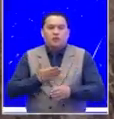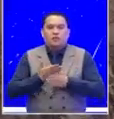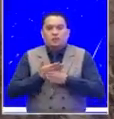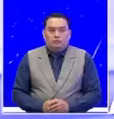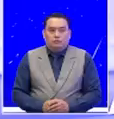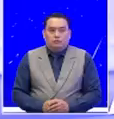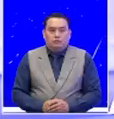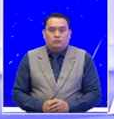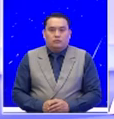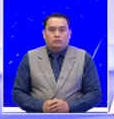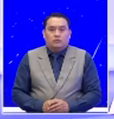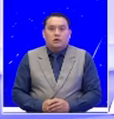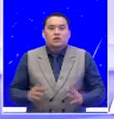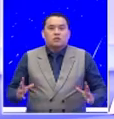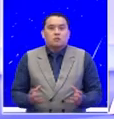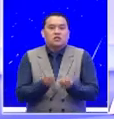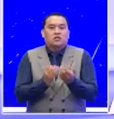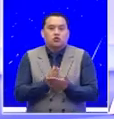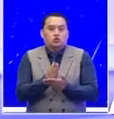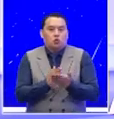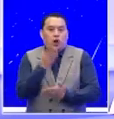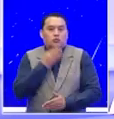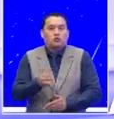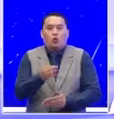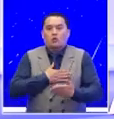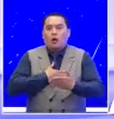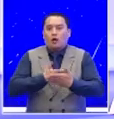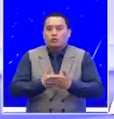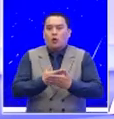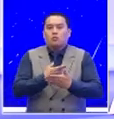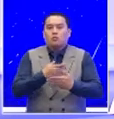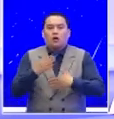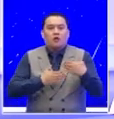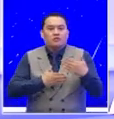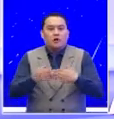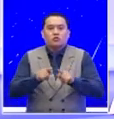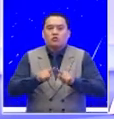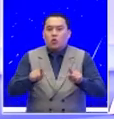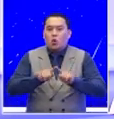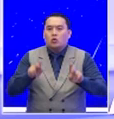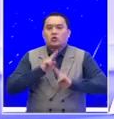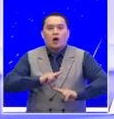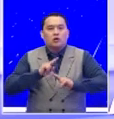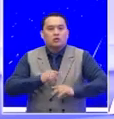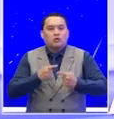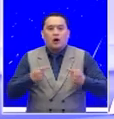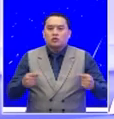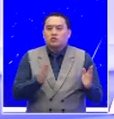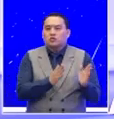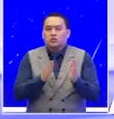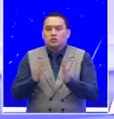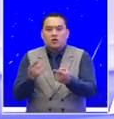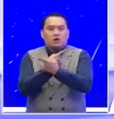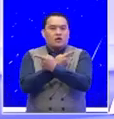оставляете. Службы ЧС Алматинской области ведут активную профилактическую работу с использованием различных систем оповещения